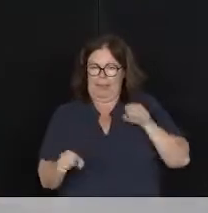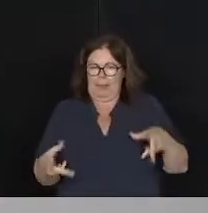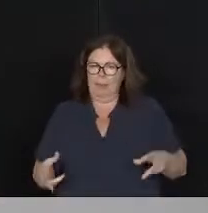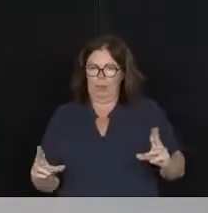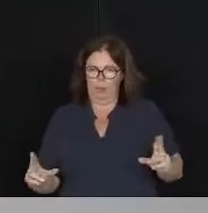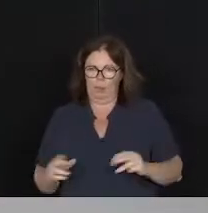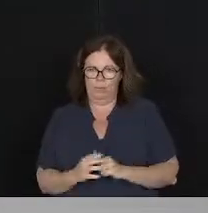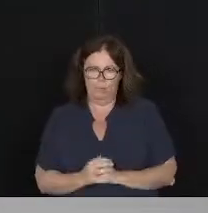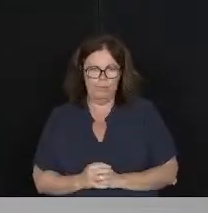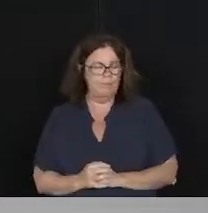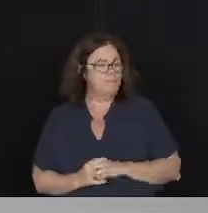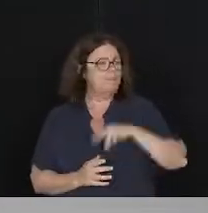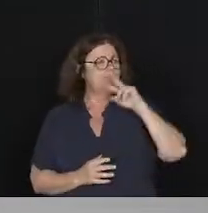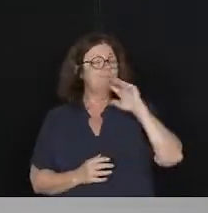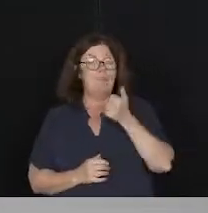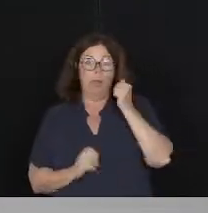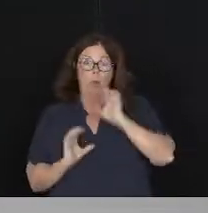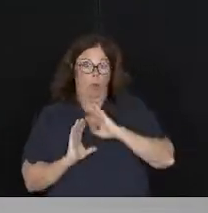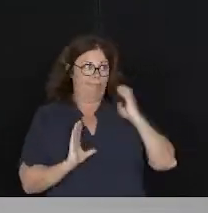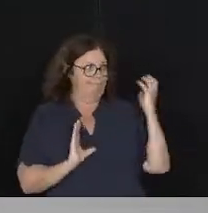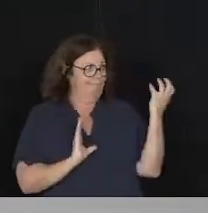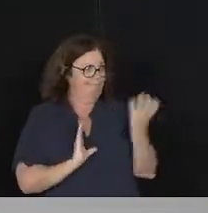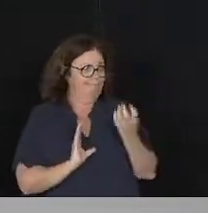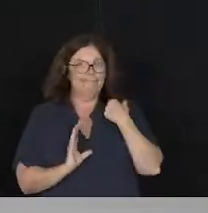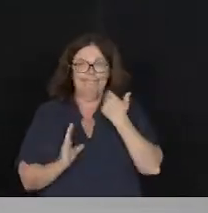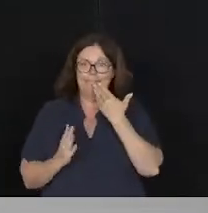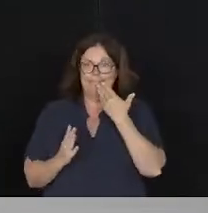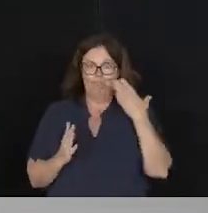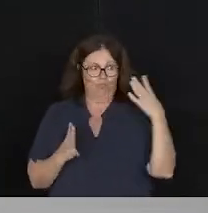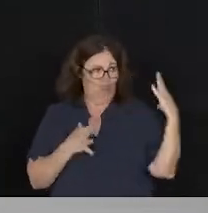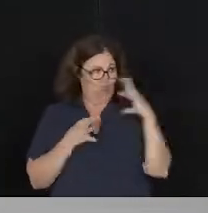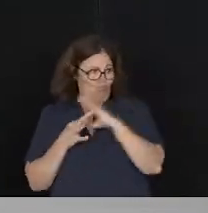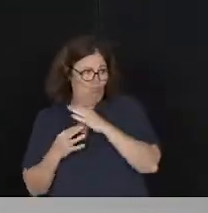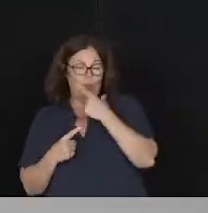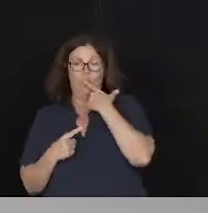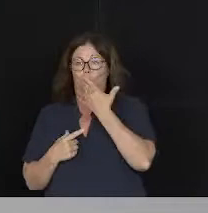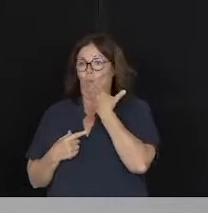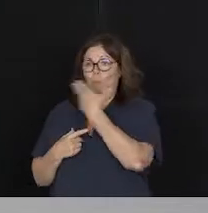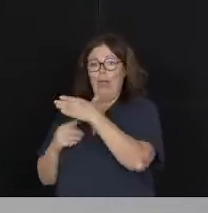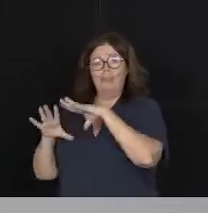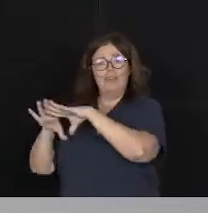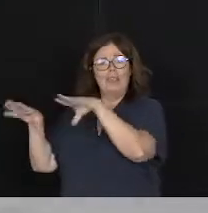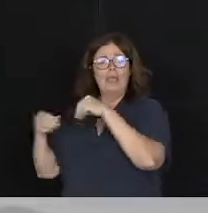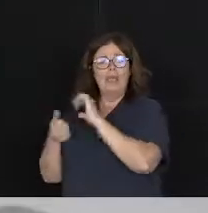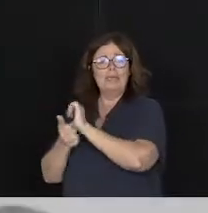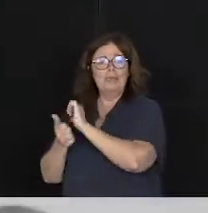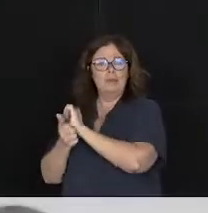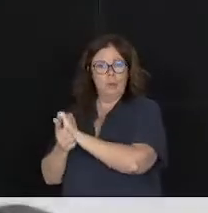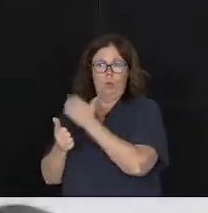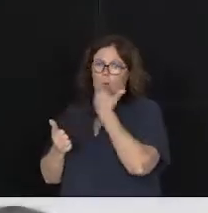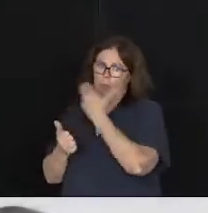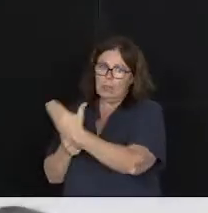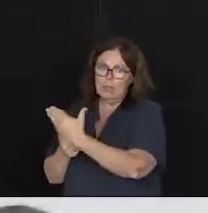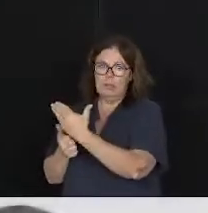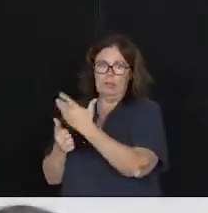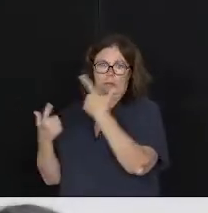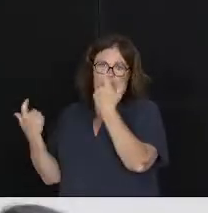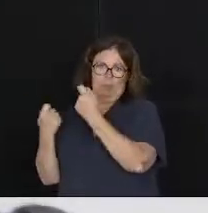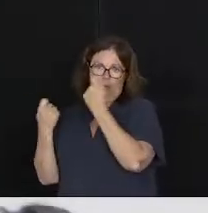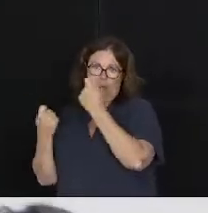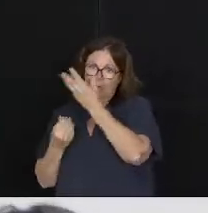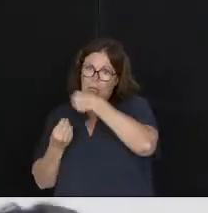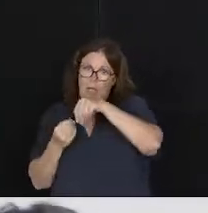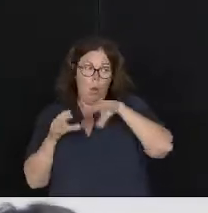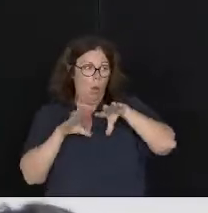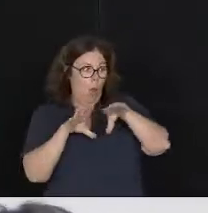membres de cette table ronde, je voudrais d'abord exprimer quelques remerciements au comité éditorial du festival, bien sûr, et puis à toute l'équipe qui